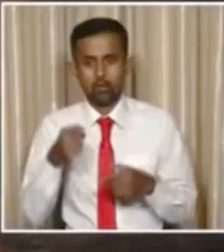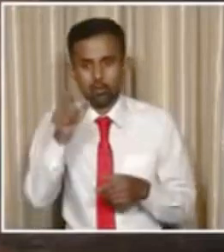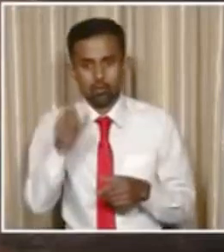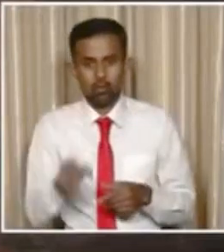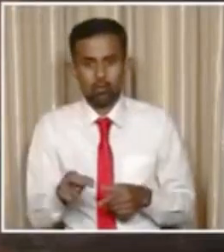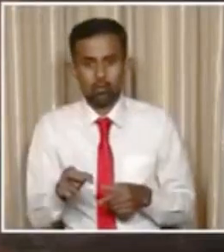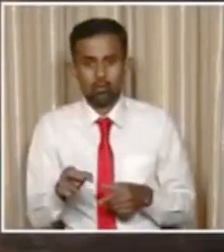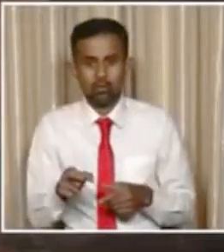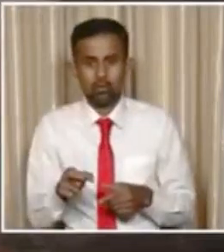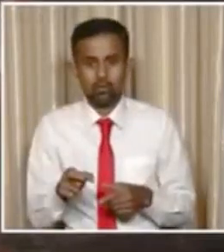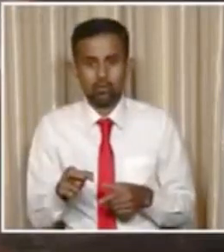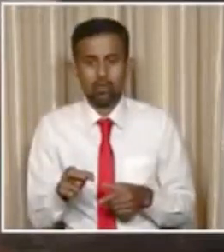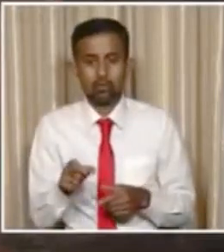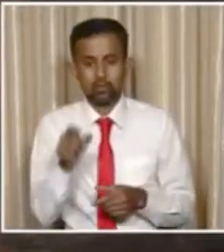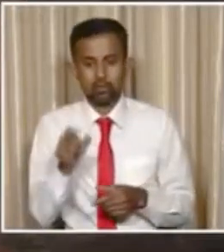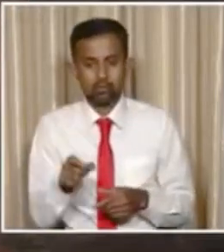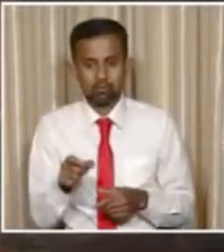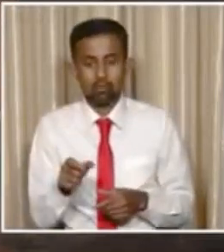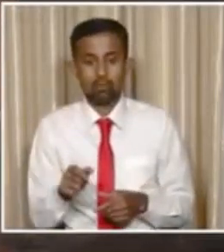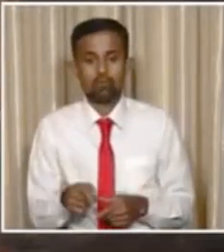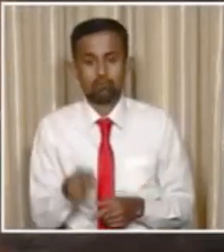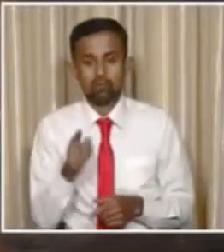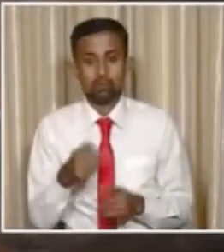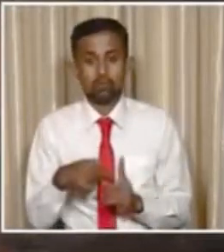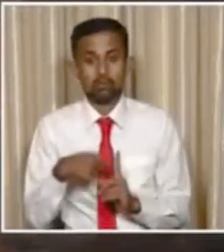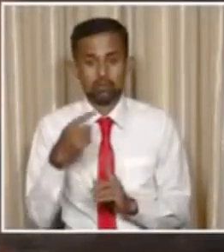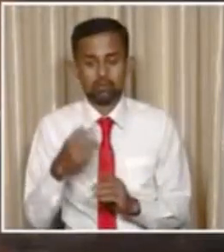අර අන්තරම ඔබතුමා අවශ්‍ය කරගන්න ඒ වගේ ඉදිරි